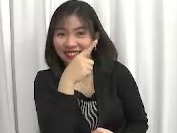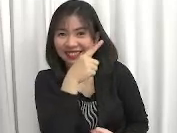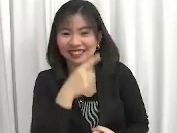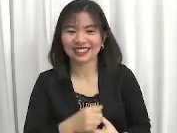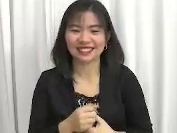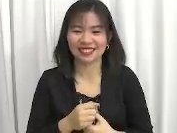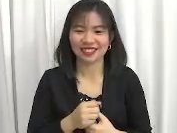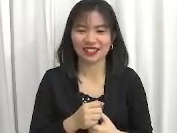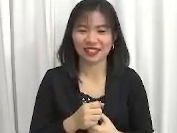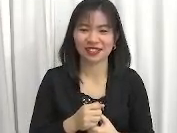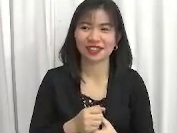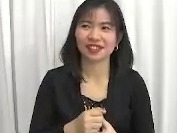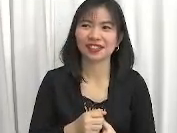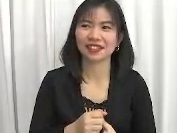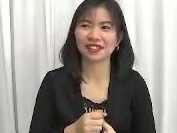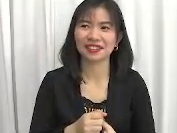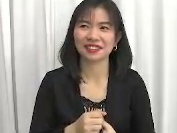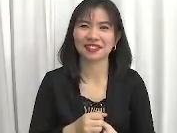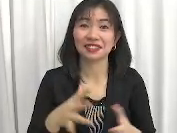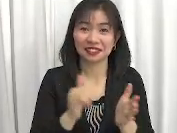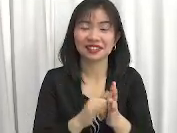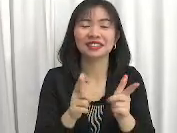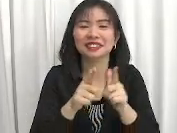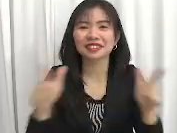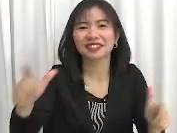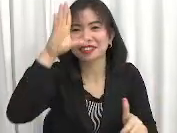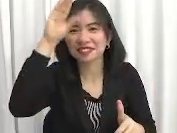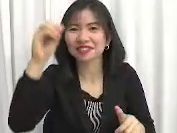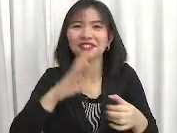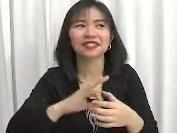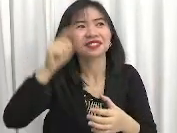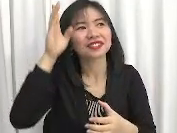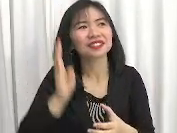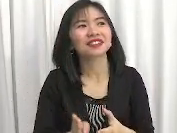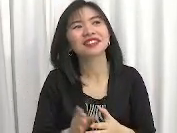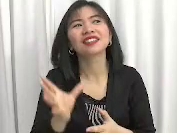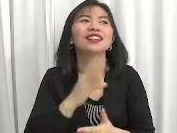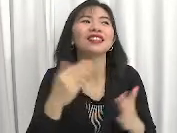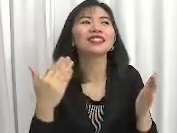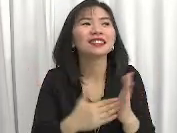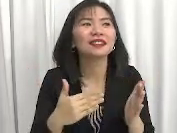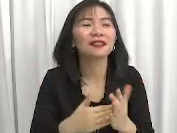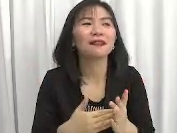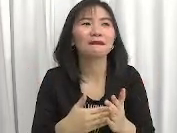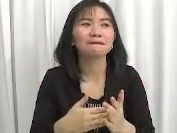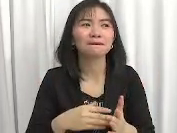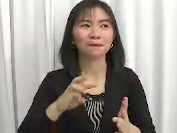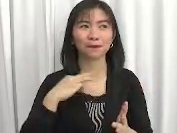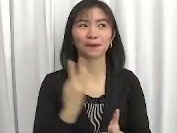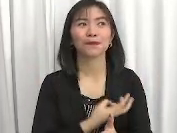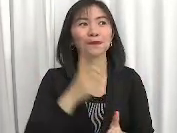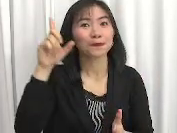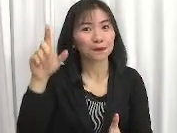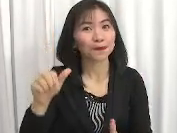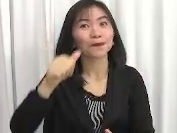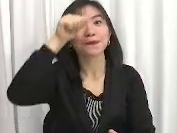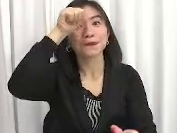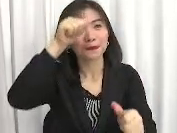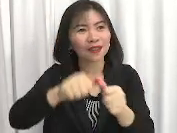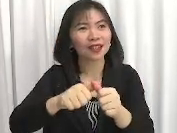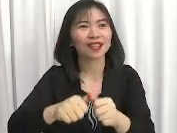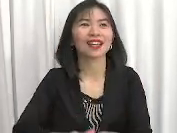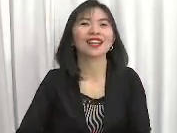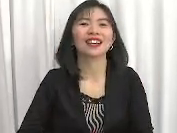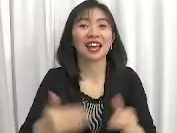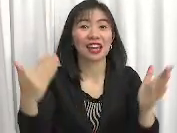harapan ng Diyos. Amen. Diba? Amen. Amen. So, pero kapatid, teka. Tandaan natin na ang show na ito ay bisita lang